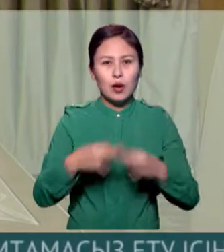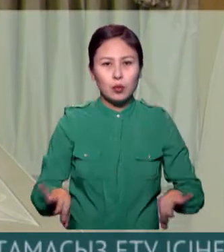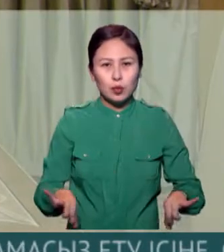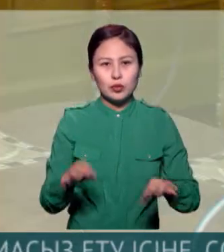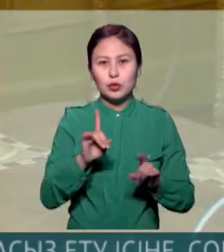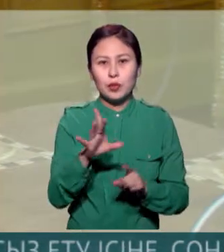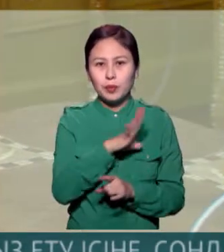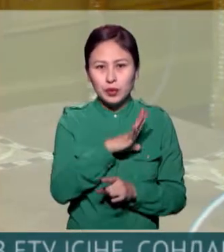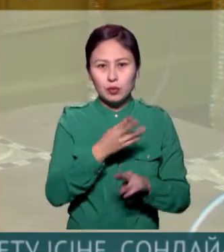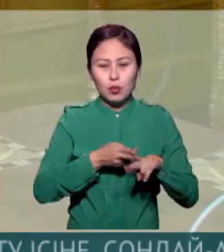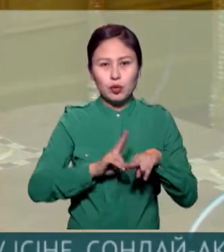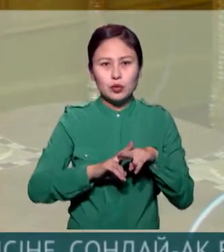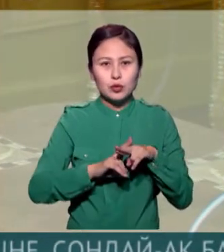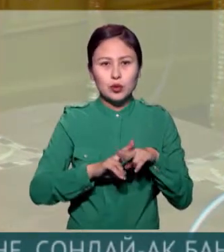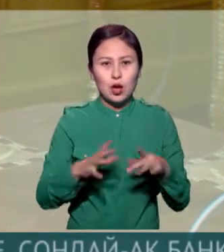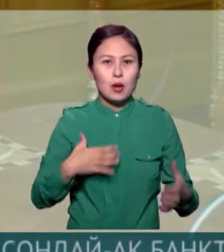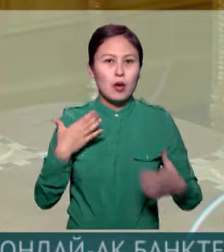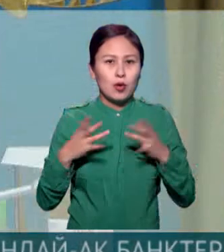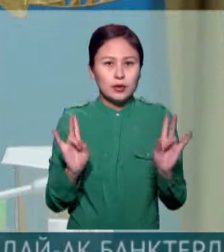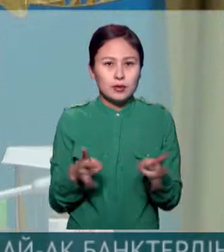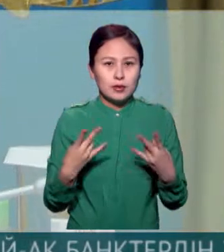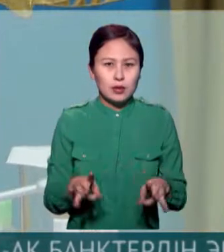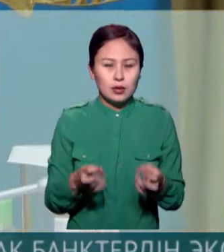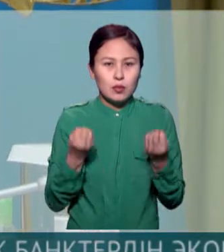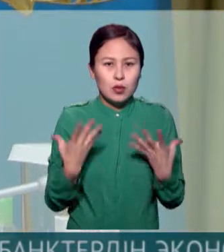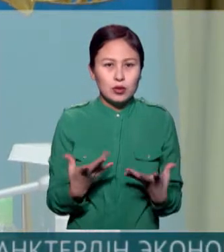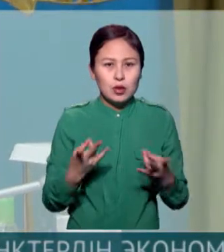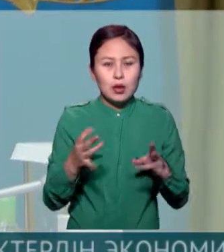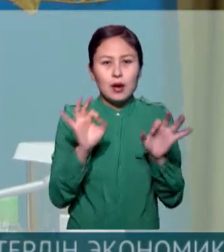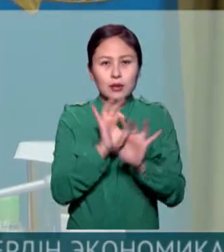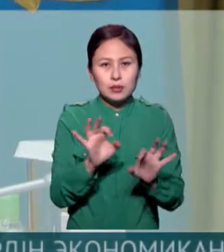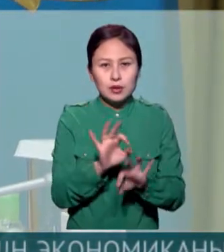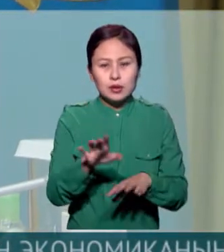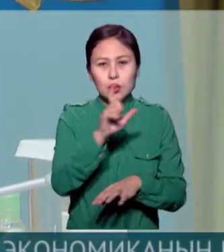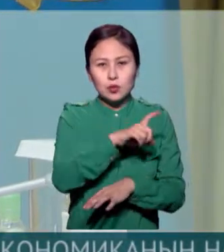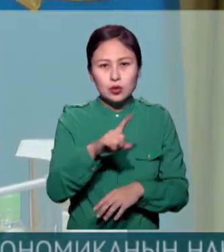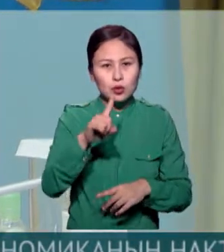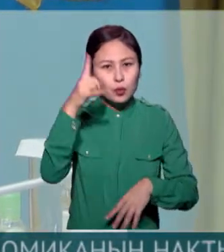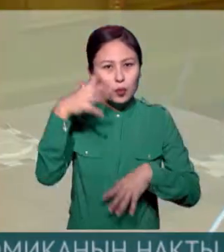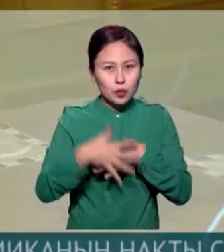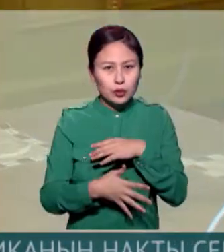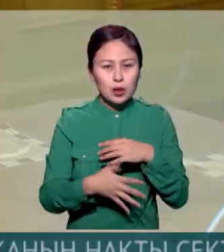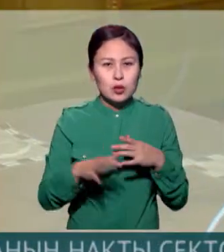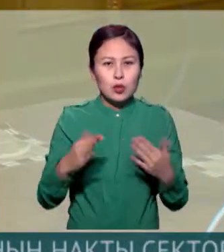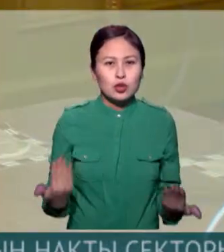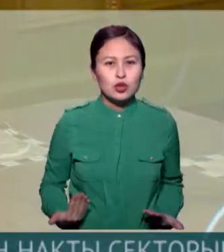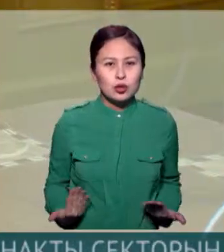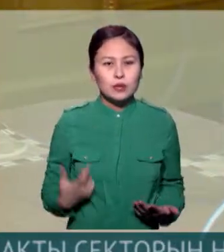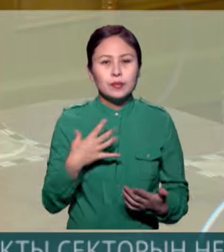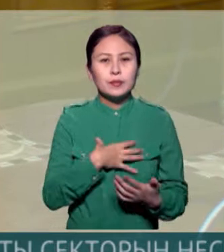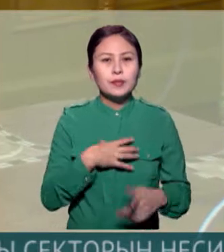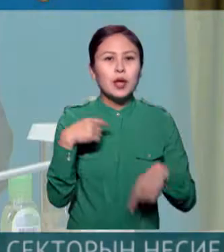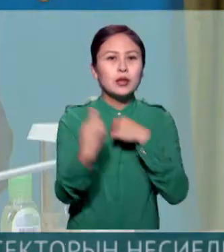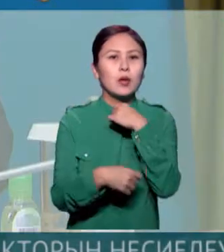айналымға жіберілгелі түрлі көтінде ештеңе болмағанын халыққа түсіндіру қажеттігін атап өтті. Сонымен қатар халықты әлеуметтік маңызы бар